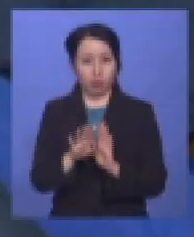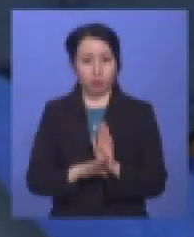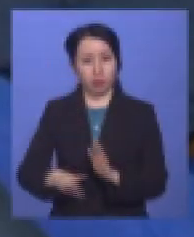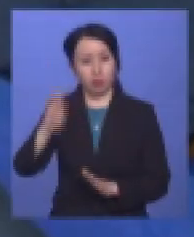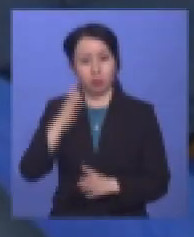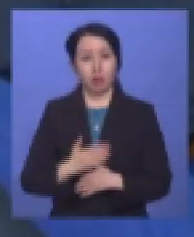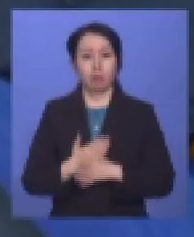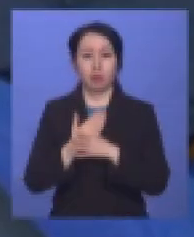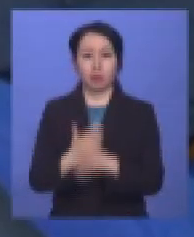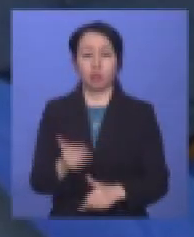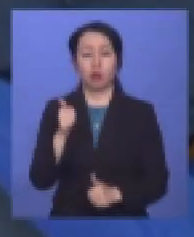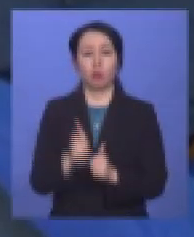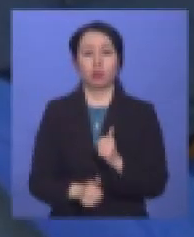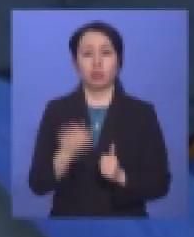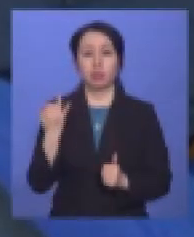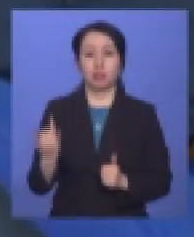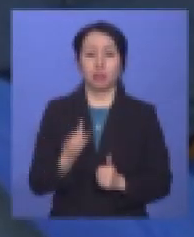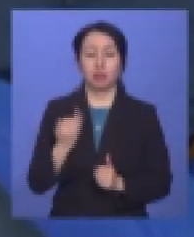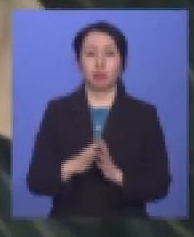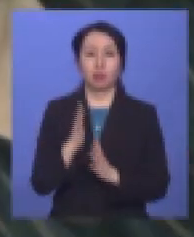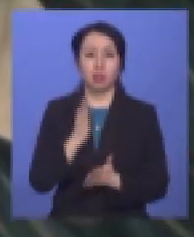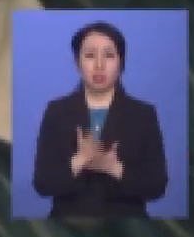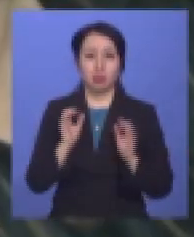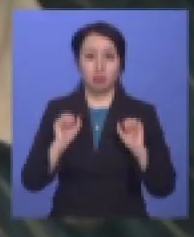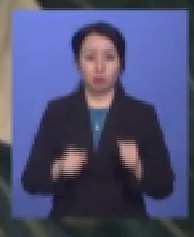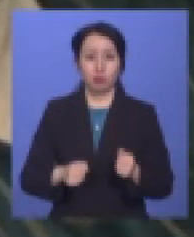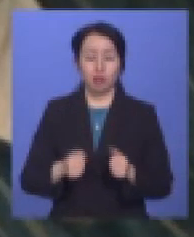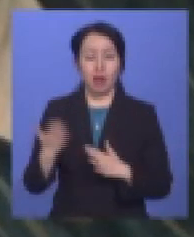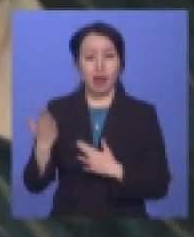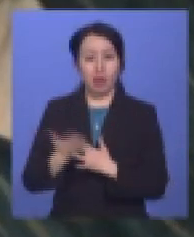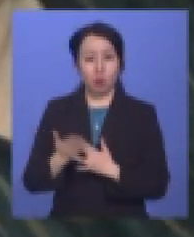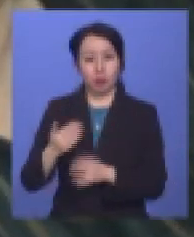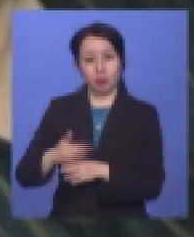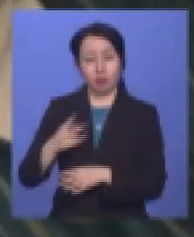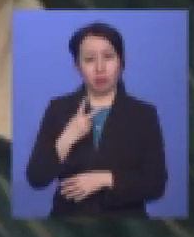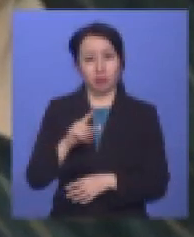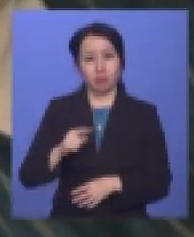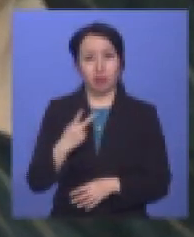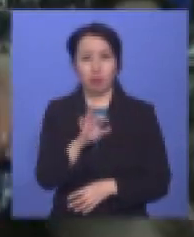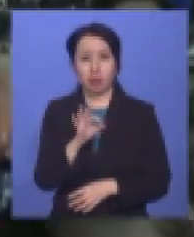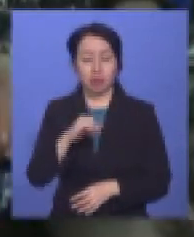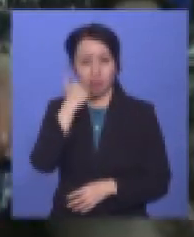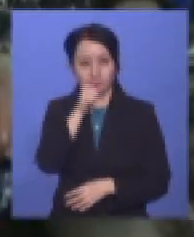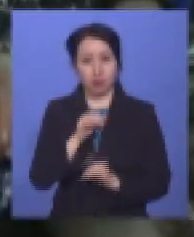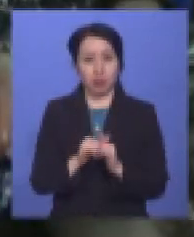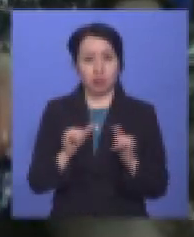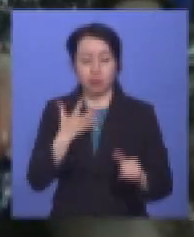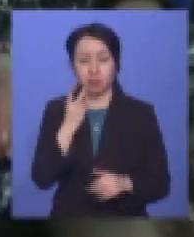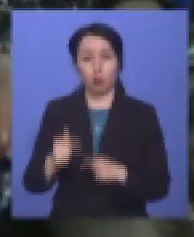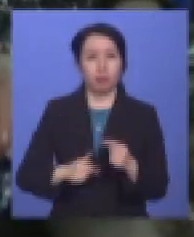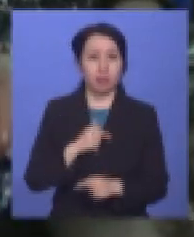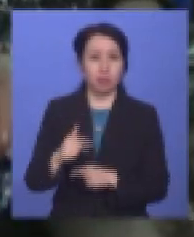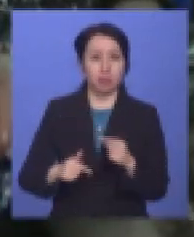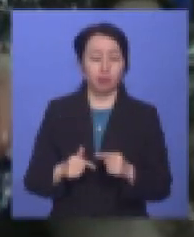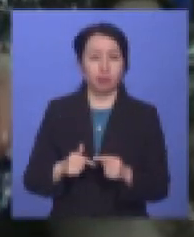государственной поддержки. У каждого заинтересованного сельчанина есть возможность взять льготный кредит по 2,5% годовых для развития своего бизнеса.